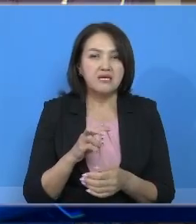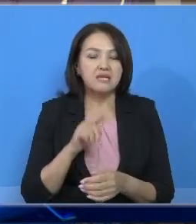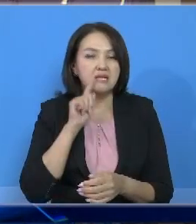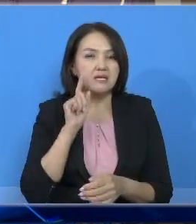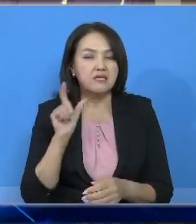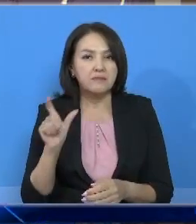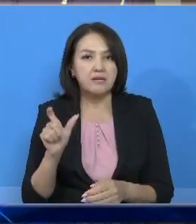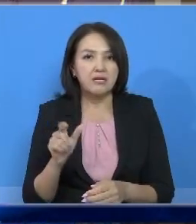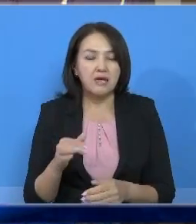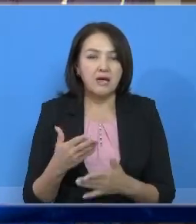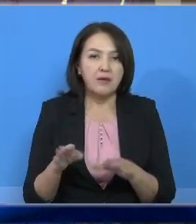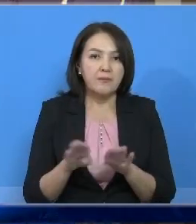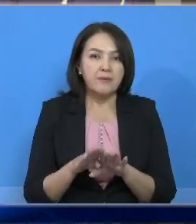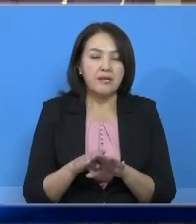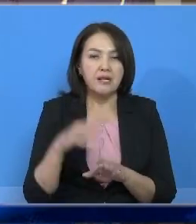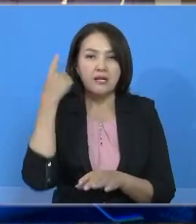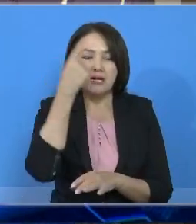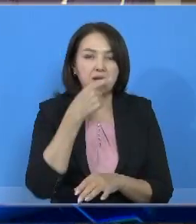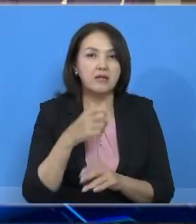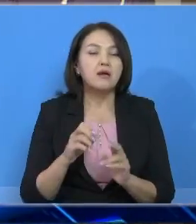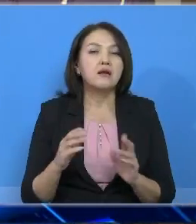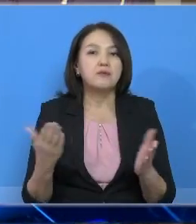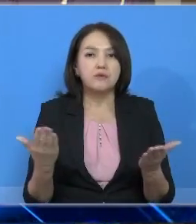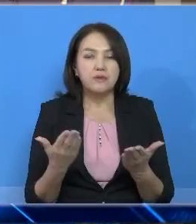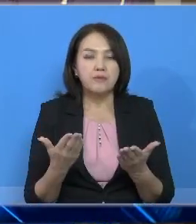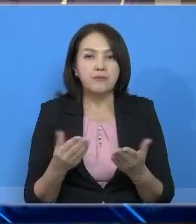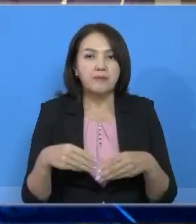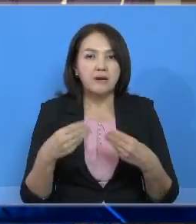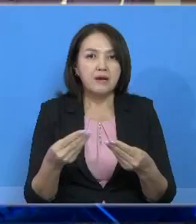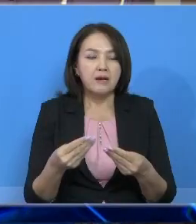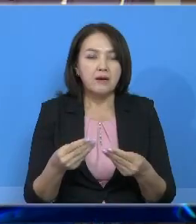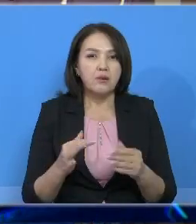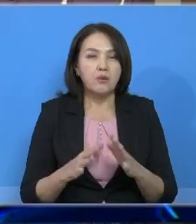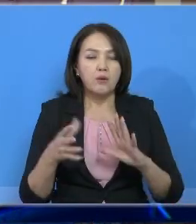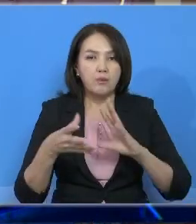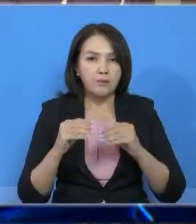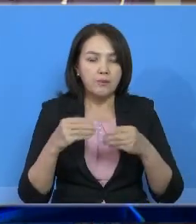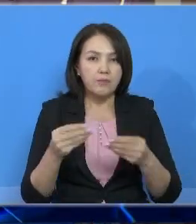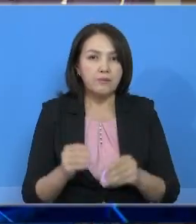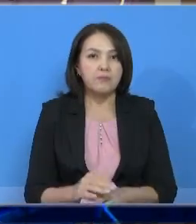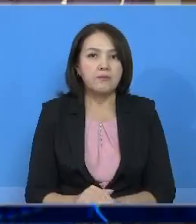не молодежь, а такими личностями, которые как бы давали плоды обществу.